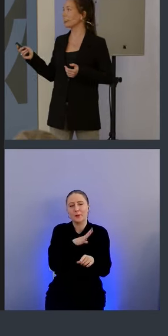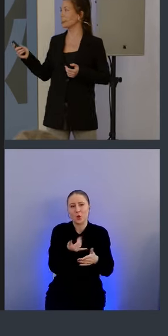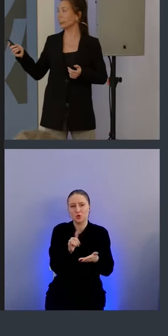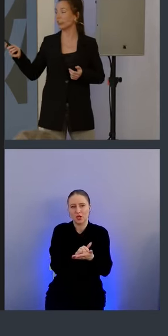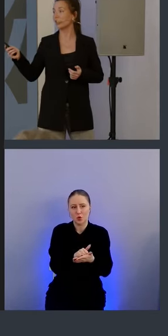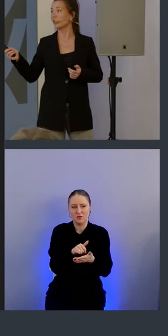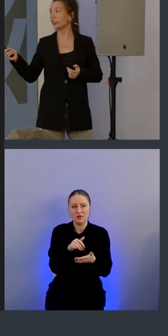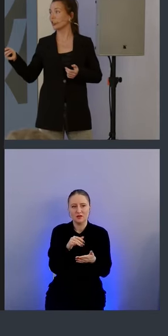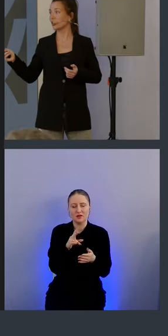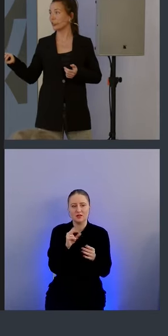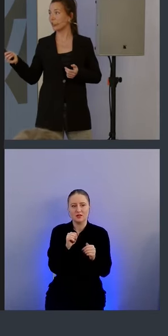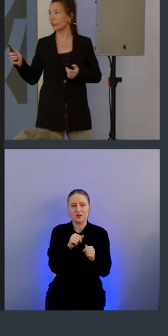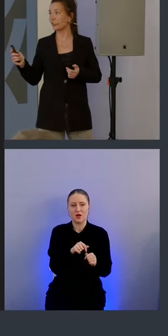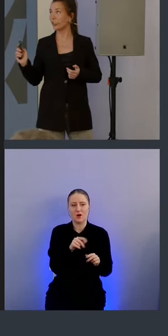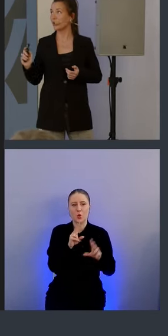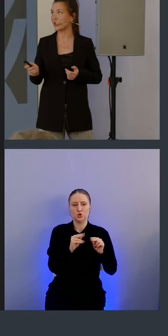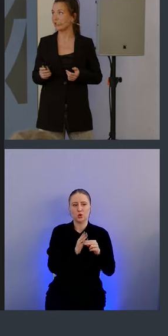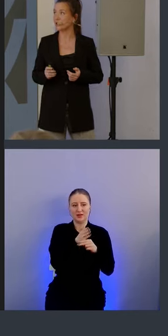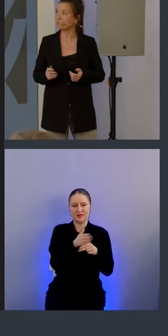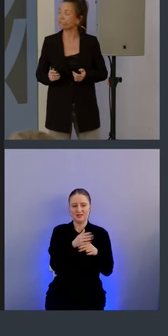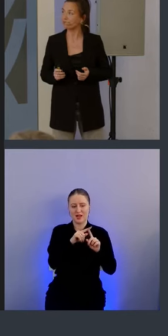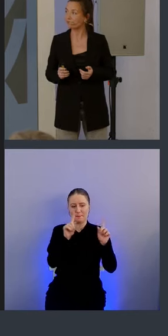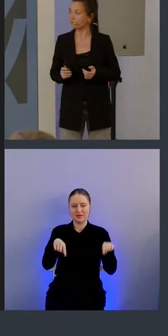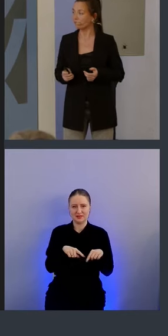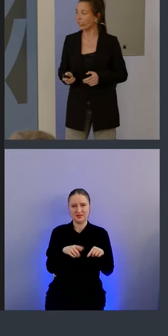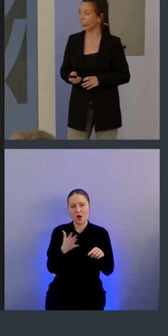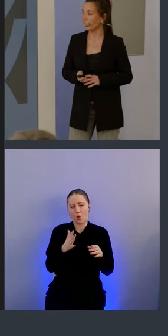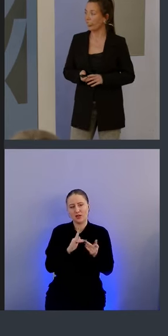установлены у него на учетной записи в каком-то сервисе.